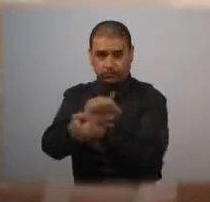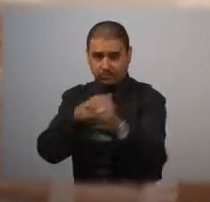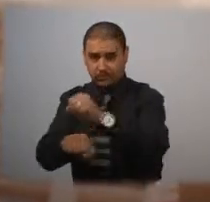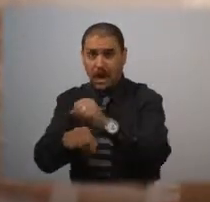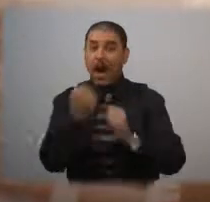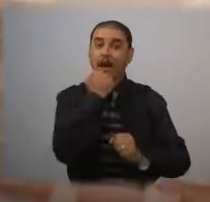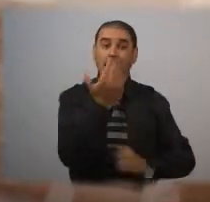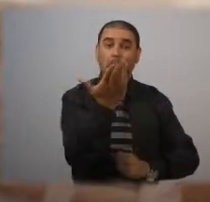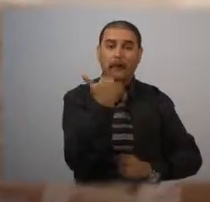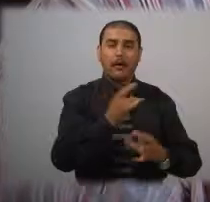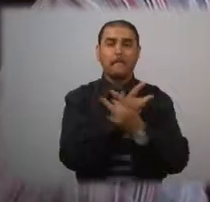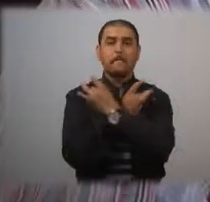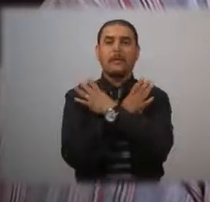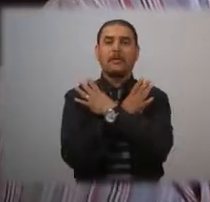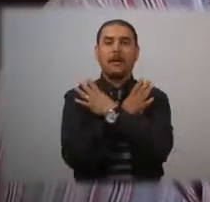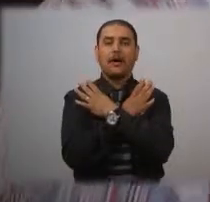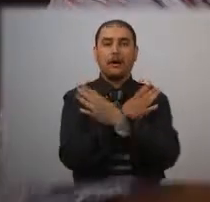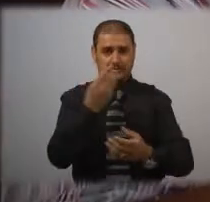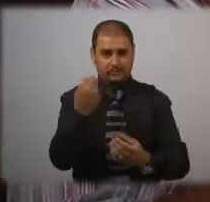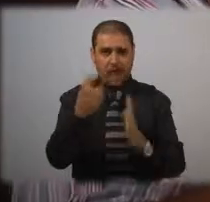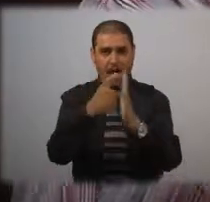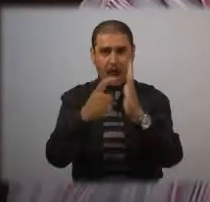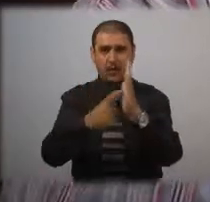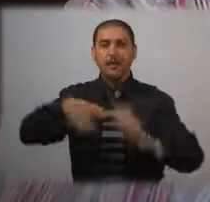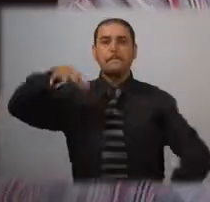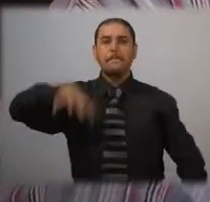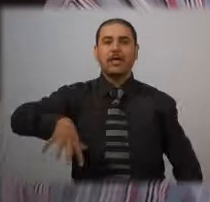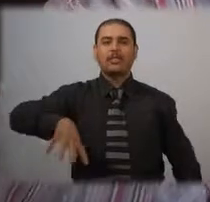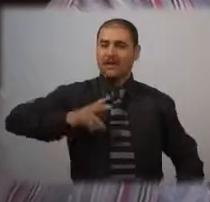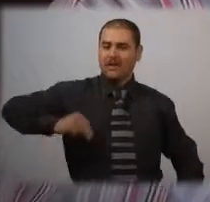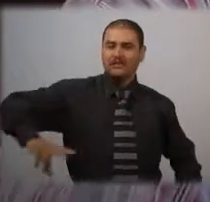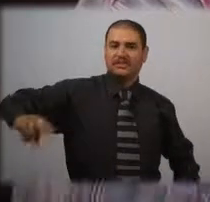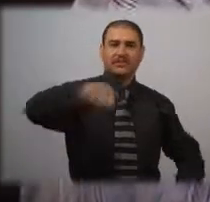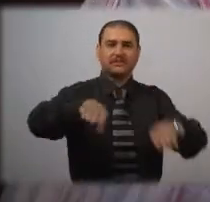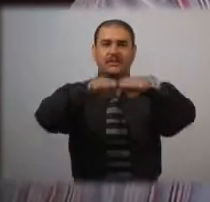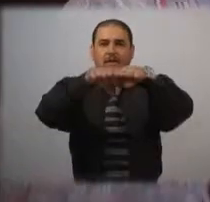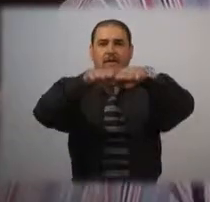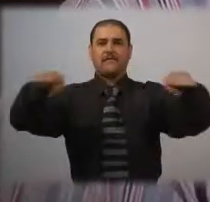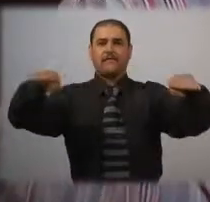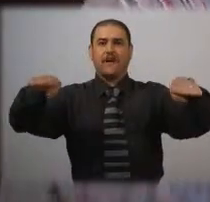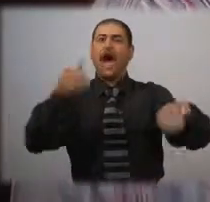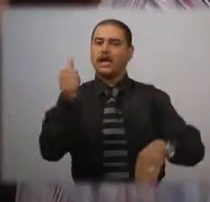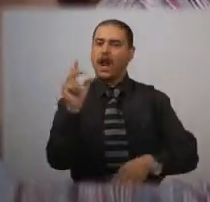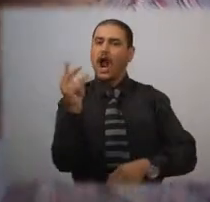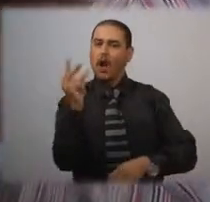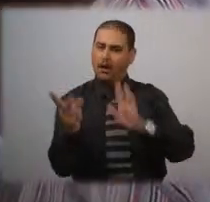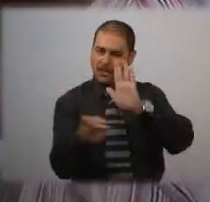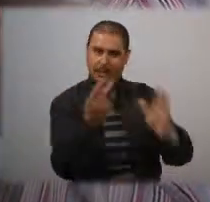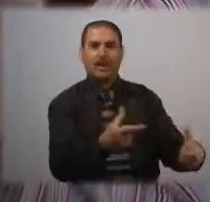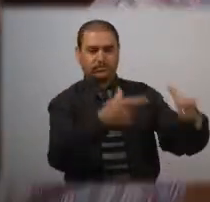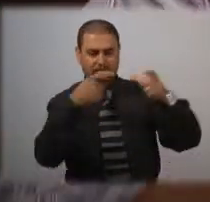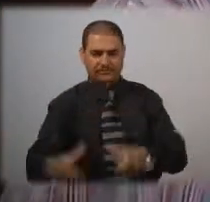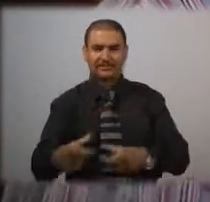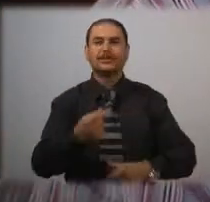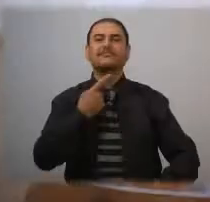ياخذ جزاته واذا هو بريء بروح قوانين ايش هو هذا قانون بلد كل البلد ماشي عليه وماشي علي وعليك على كل الناس واطلب لي فنجان قهوه ثاني بلاش